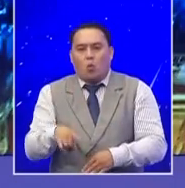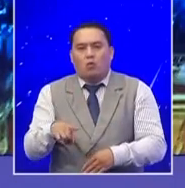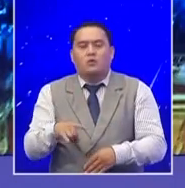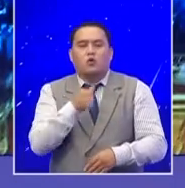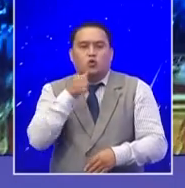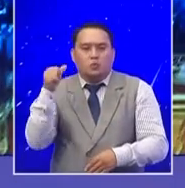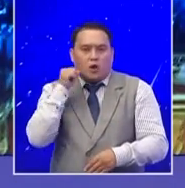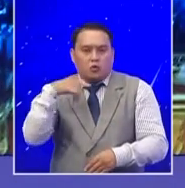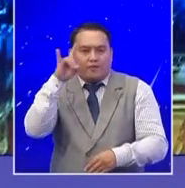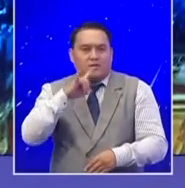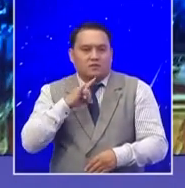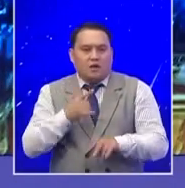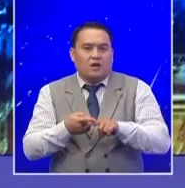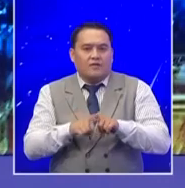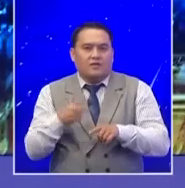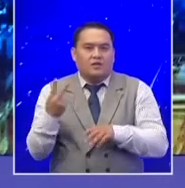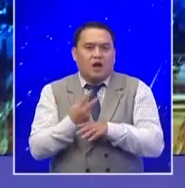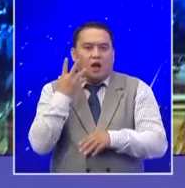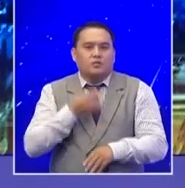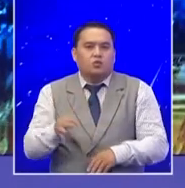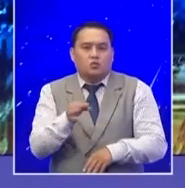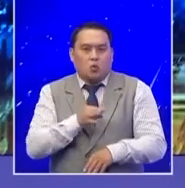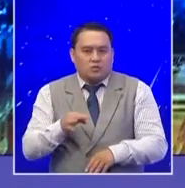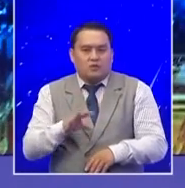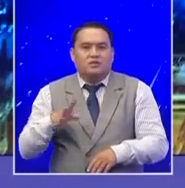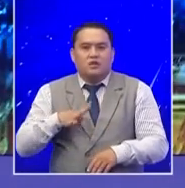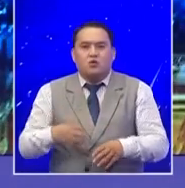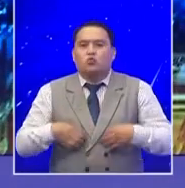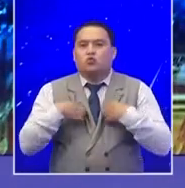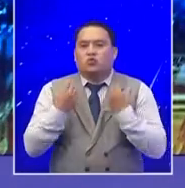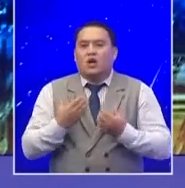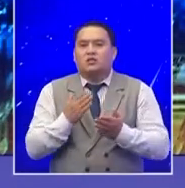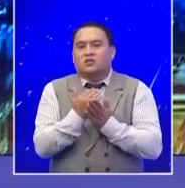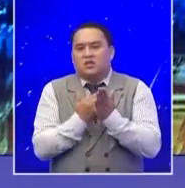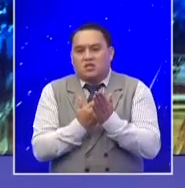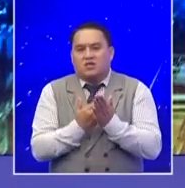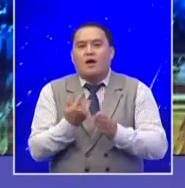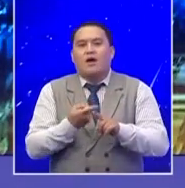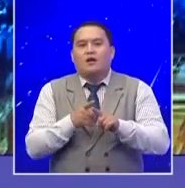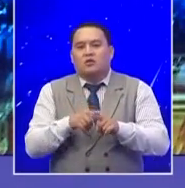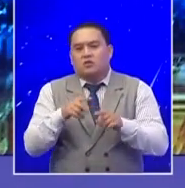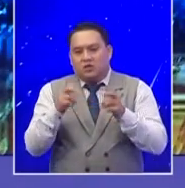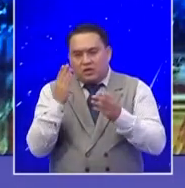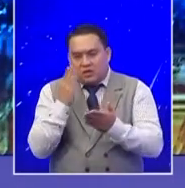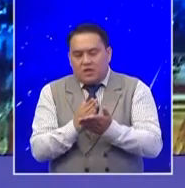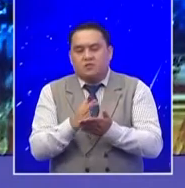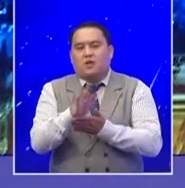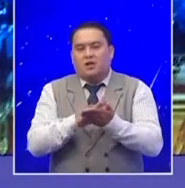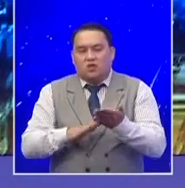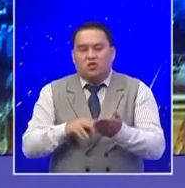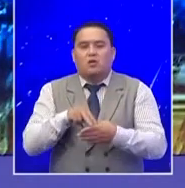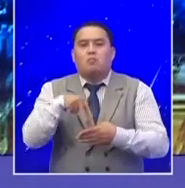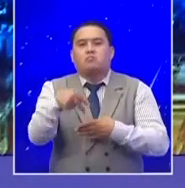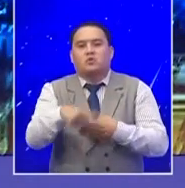зафиксировано в прошлом году и 3 случая с начала этого года. В Алматинской области эта страшная статистика все еще имеет место, несмотря